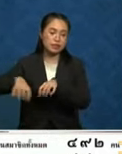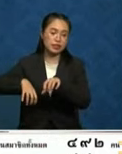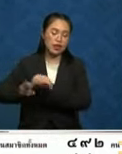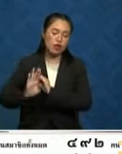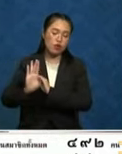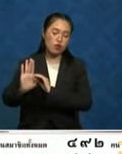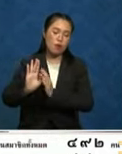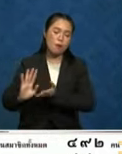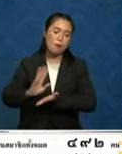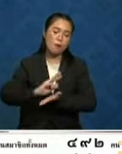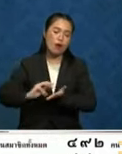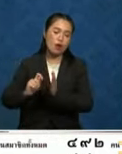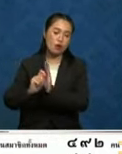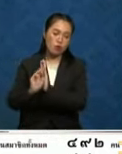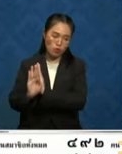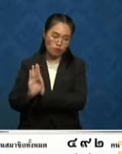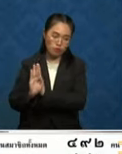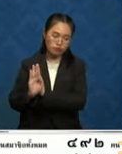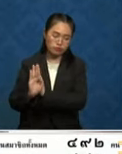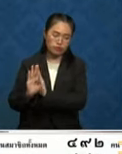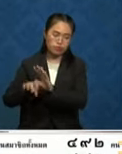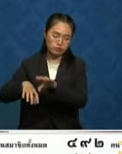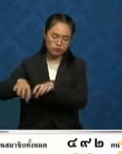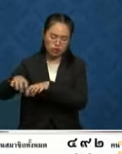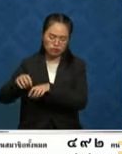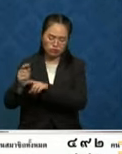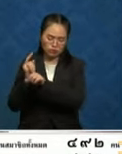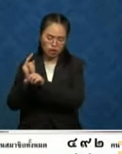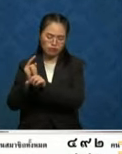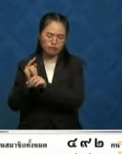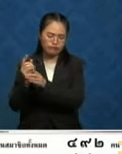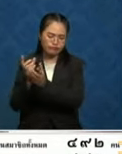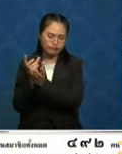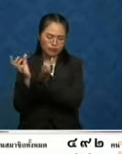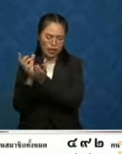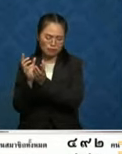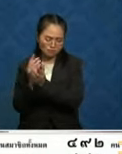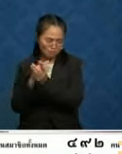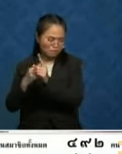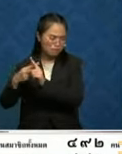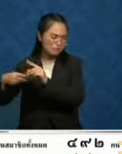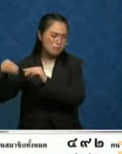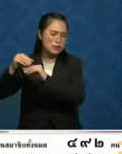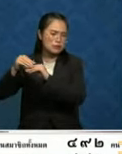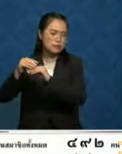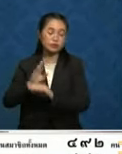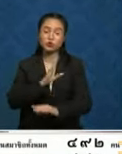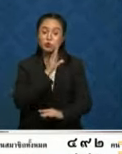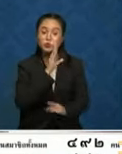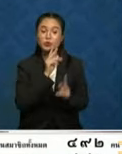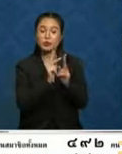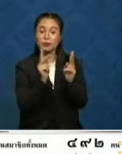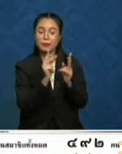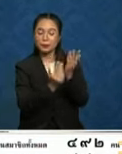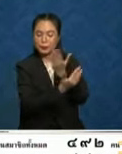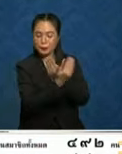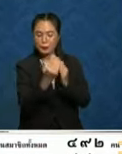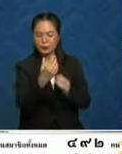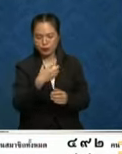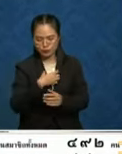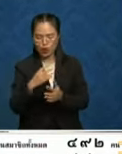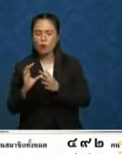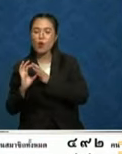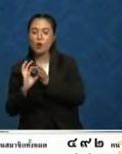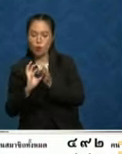อุบลจะเป็นไปโดยมีมีทำให้พิาเพิ่มขึ้นถ้าหากกรรมาธิการได้พิจารณาก็ขอให้ได้นำความกังวล